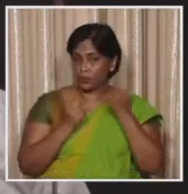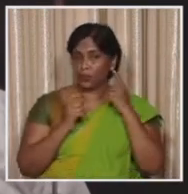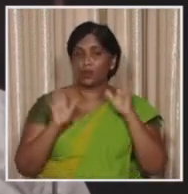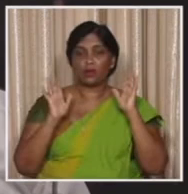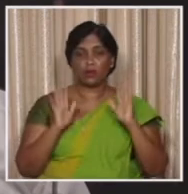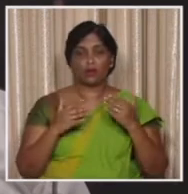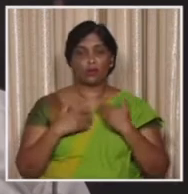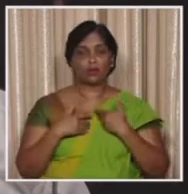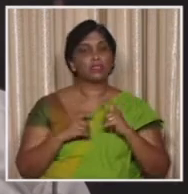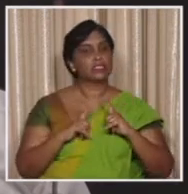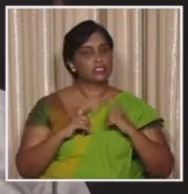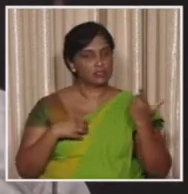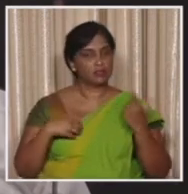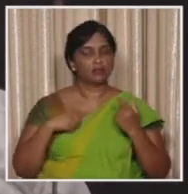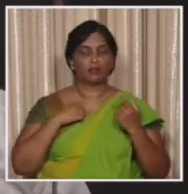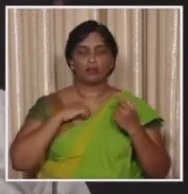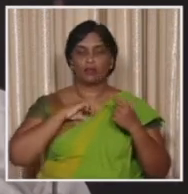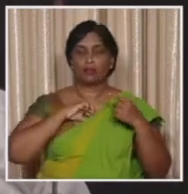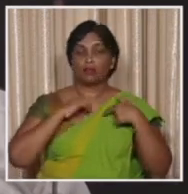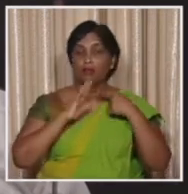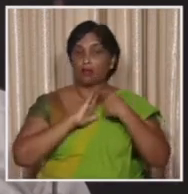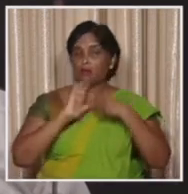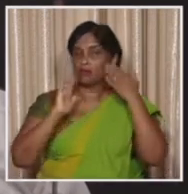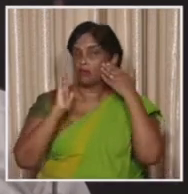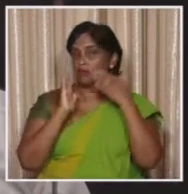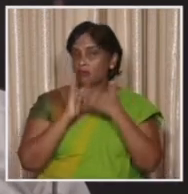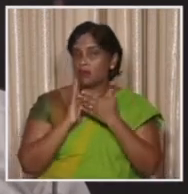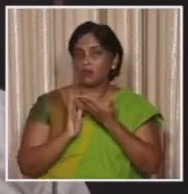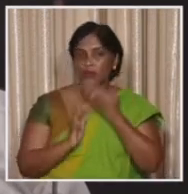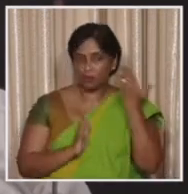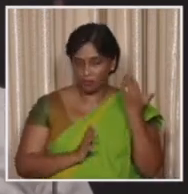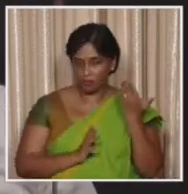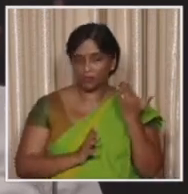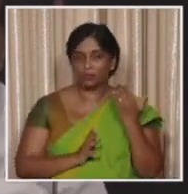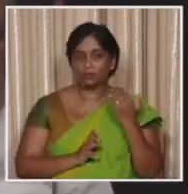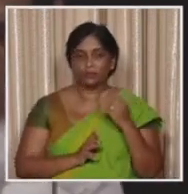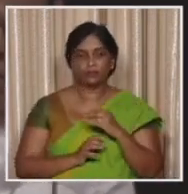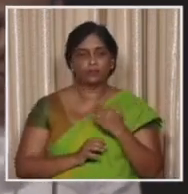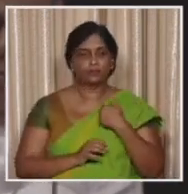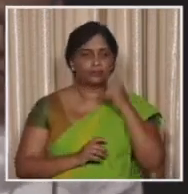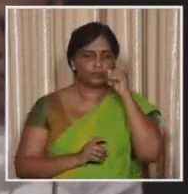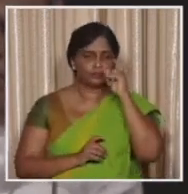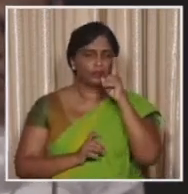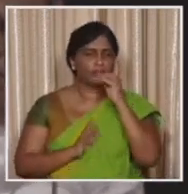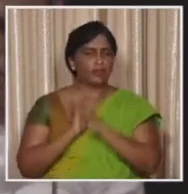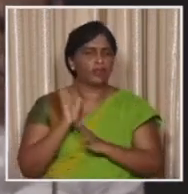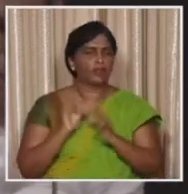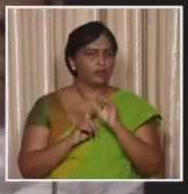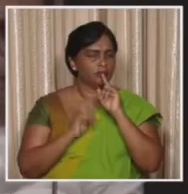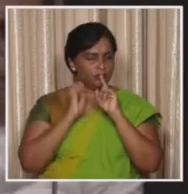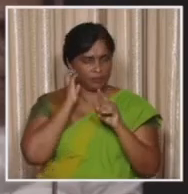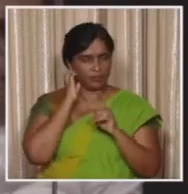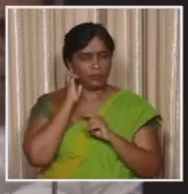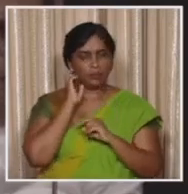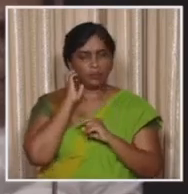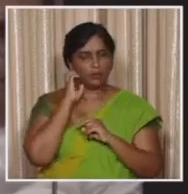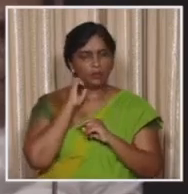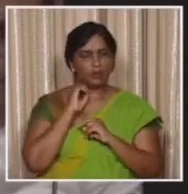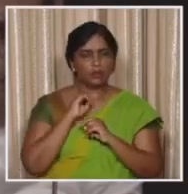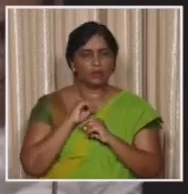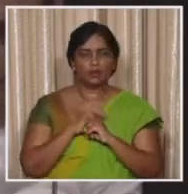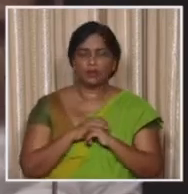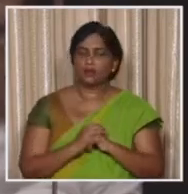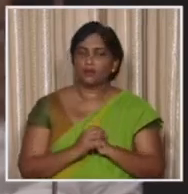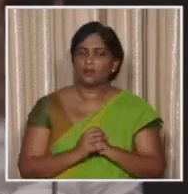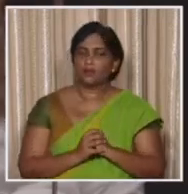නමුත් අපි ජීවත් වෙනවා. ලංකාව පිළිබඳ බලාපොරොත්තුවක් ඇති වෙන්න පුළුවන් වෙලා තියෙනවා. මම දැක්ක මන්ත්‍රීවරයෙක් කිව්වා සෙකන්ඩ්